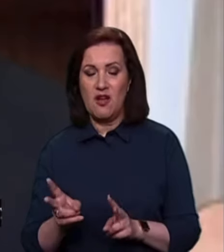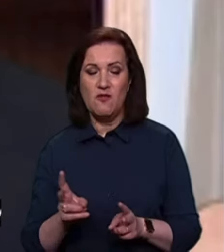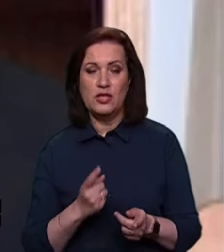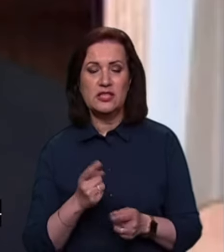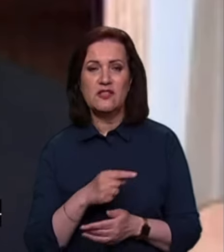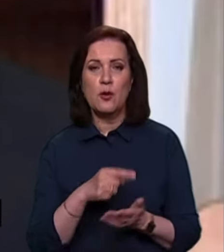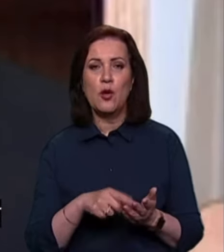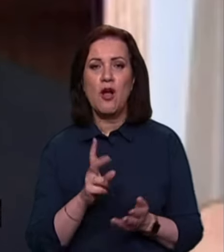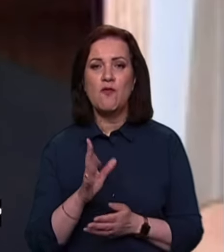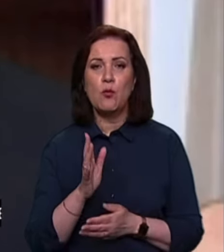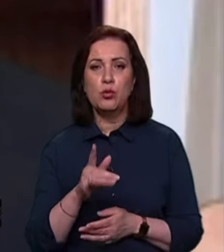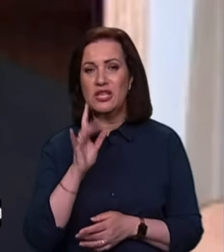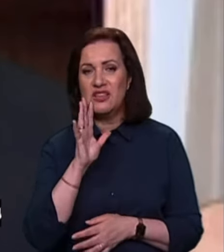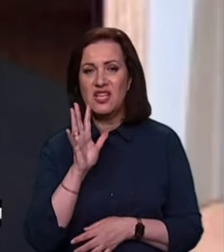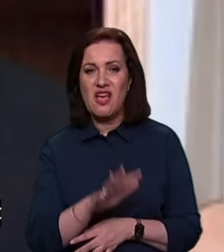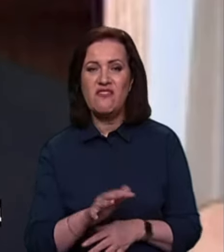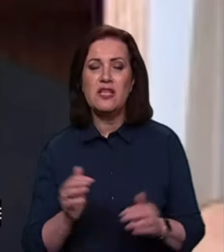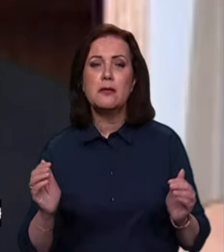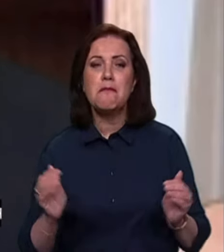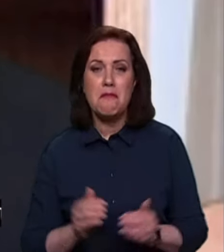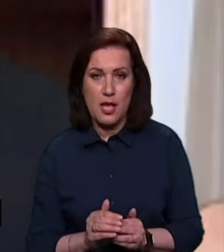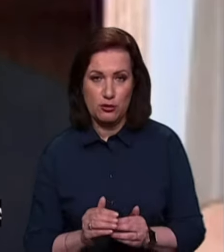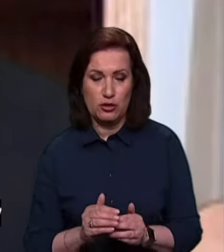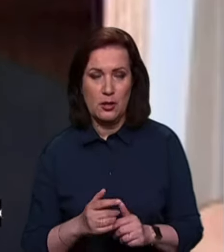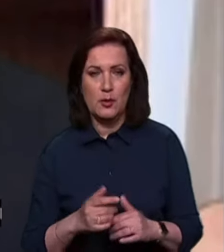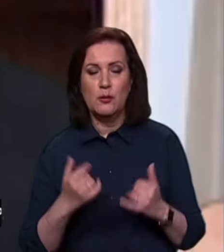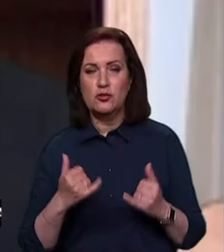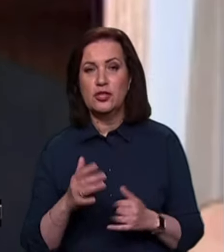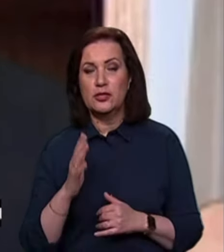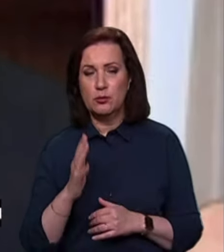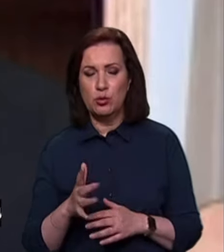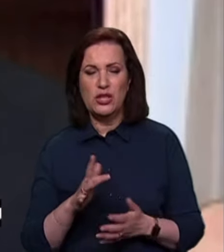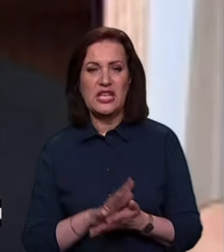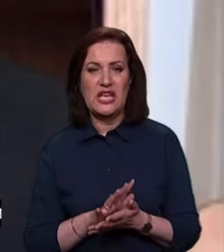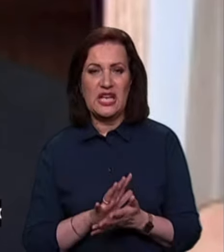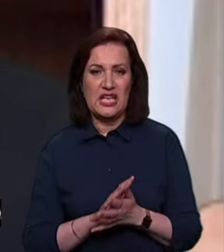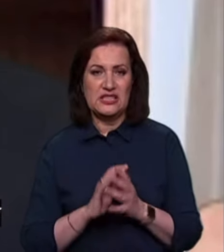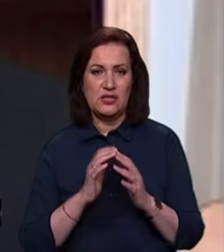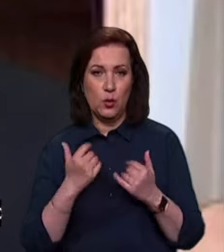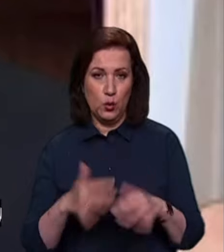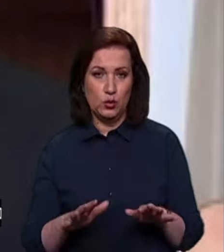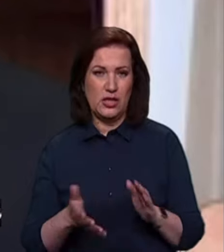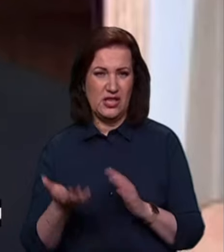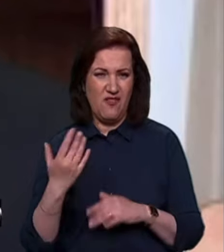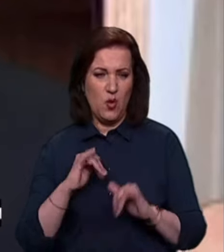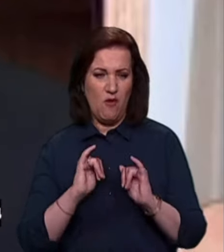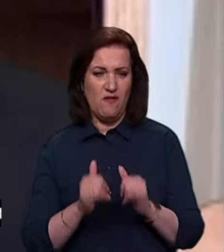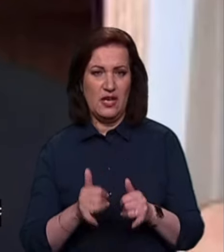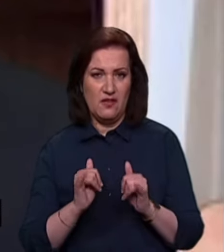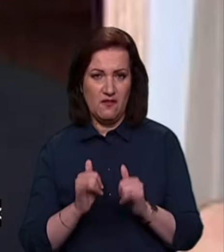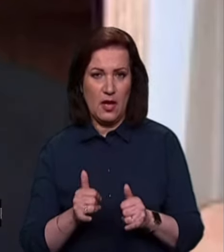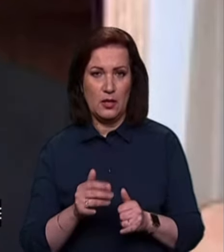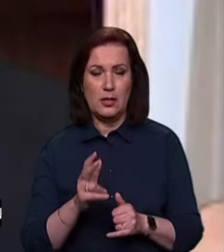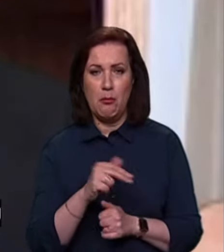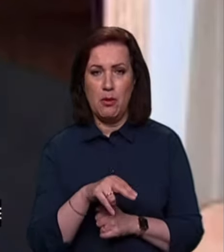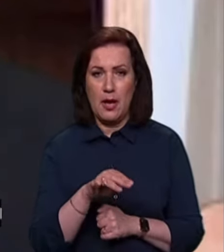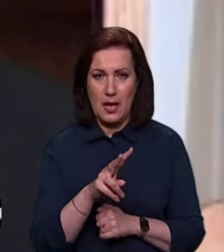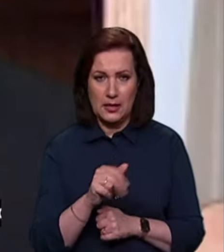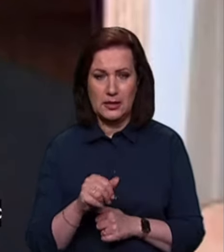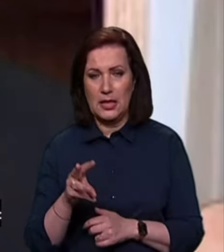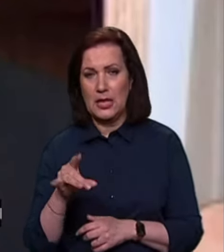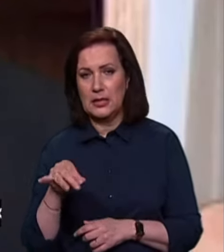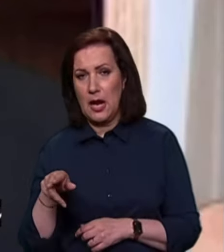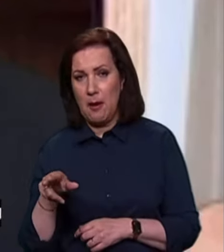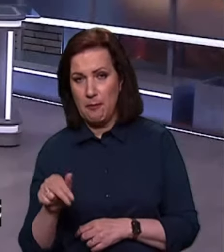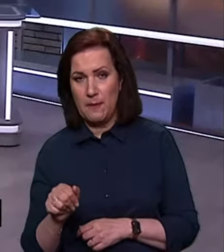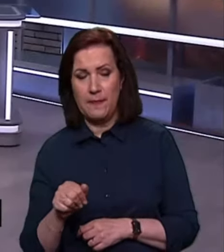Единственный вопрос, кого будут ненавидеть меньше. Потому что сейчас будут эту грязь давно выливают на Байдена и на